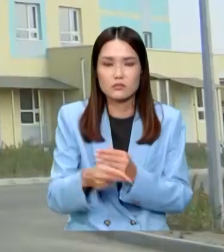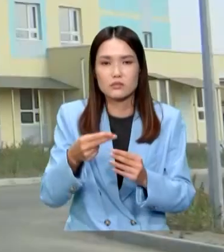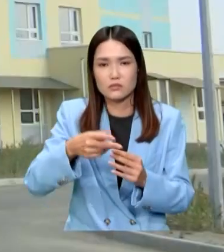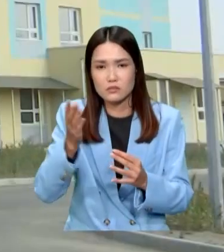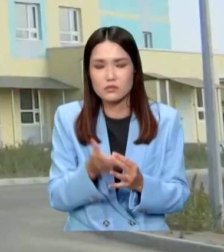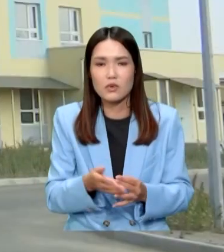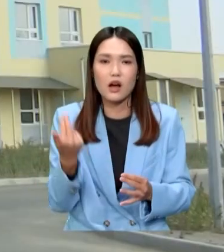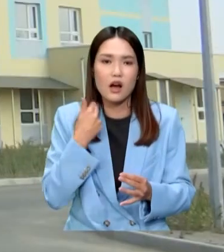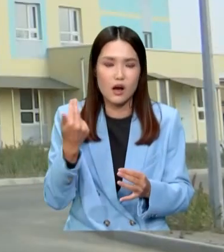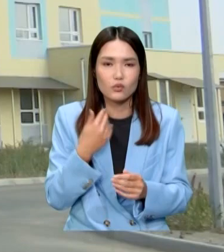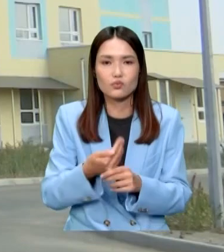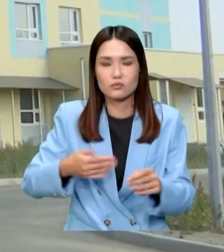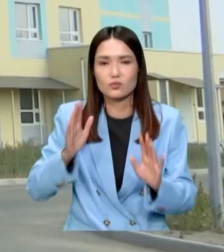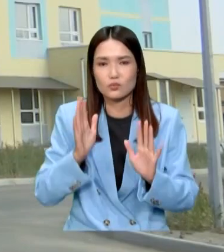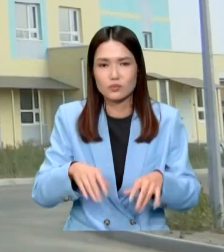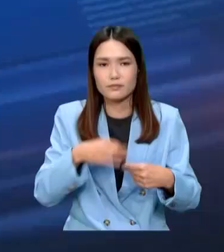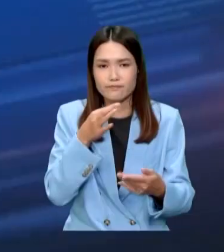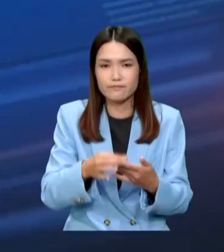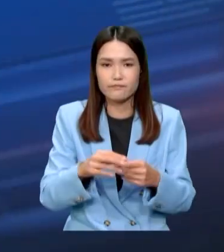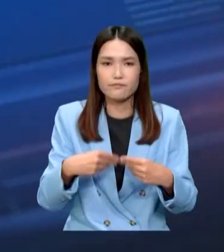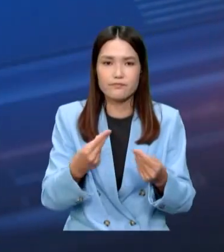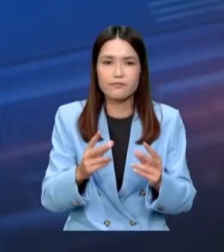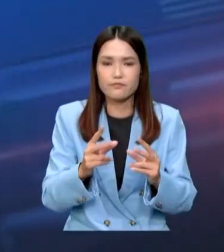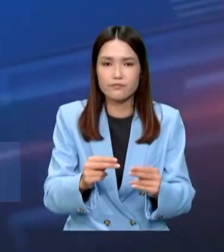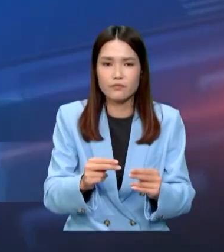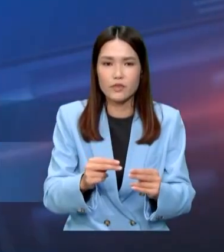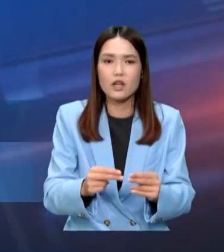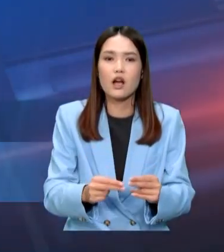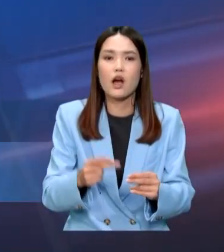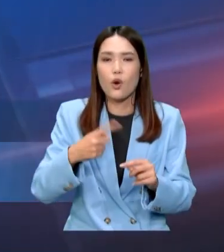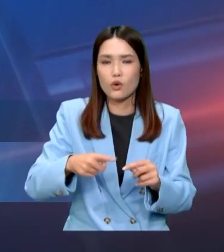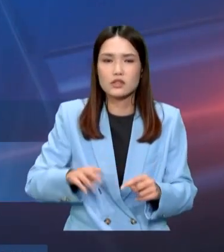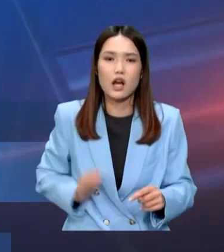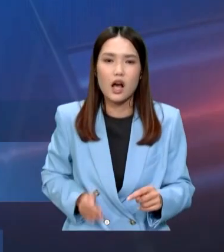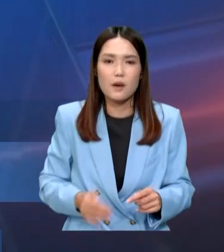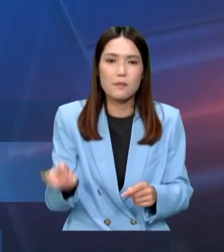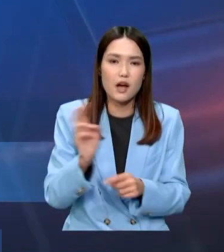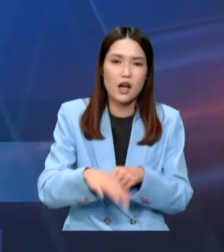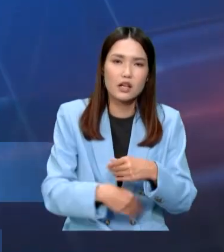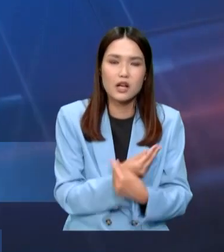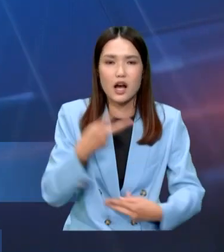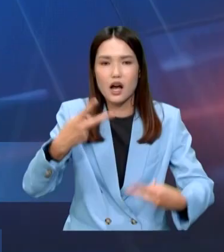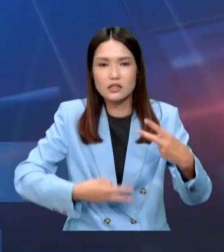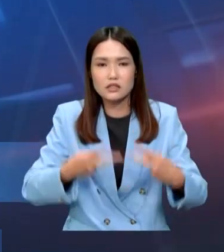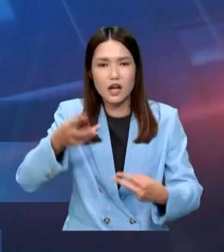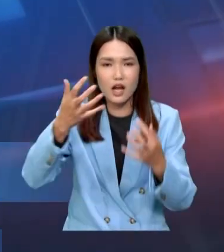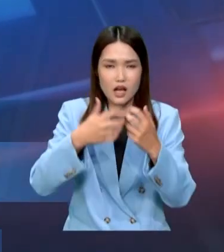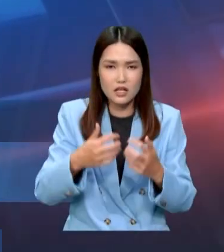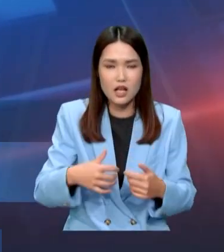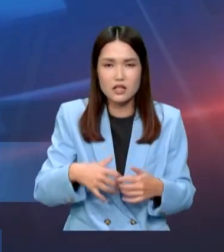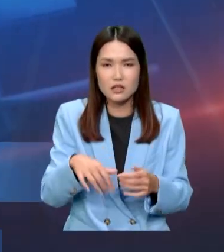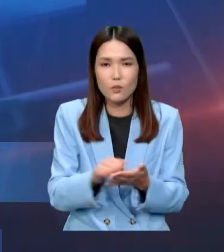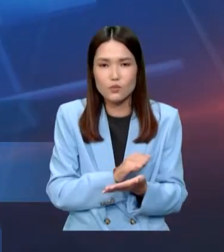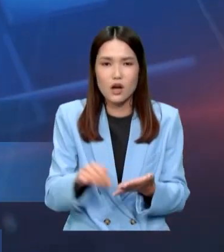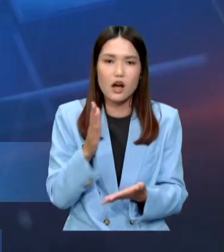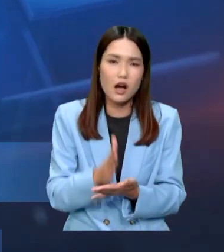бөліп, қарыздан құтыламыз деп жауап берді. С нашим приходом мы, соответственно, с этой компанией